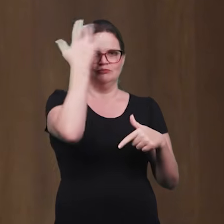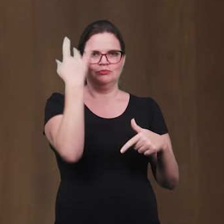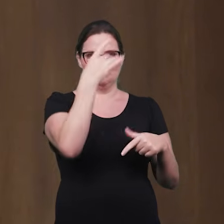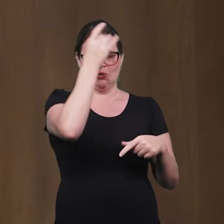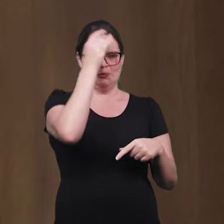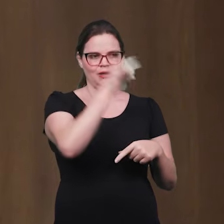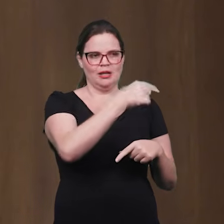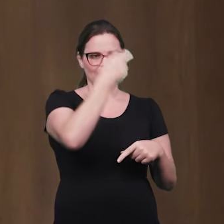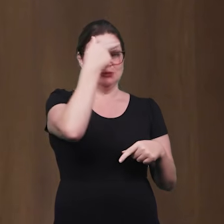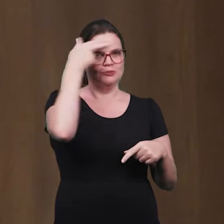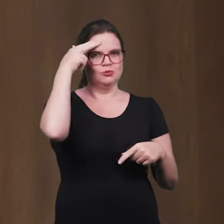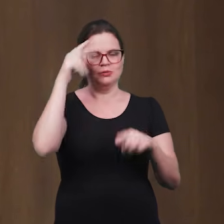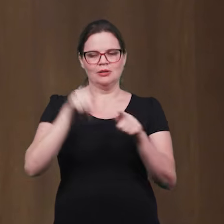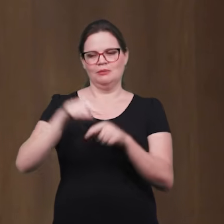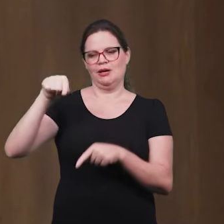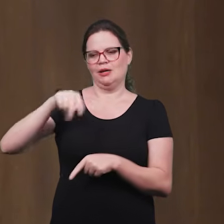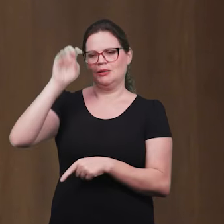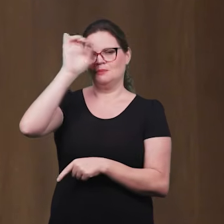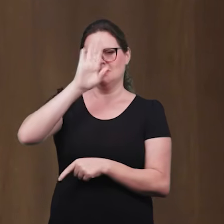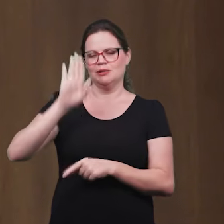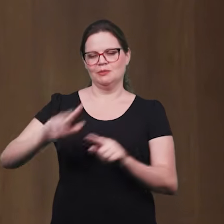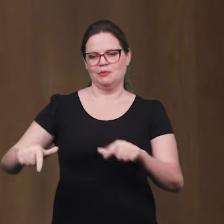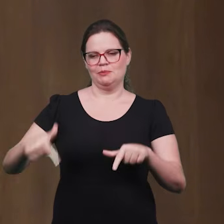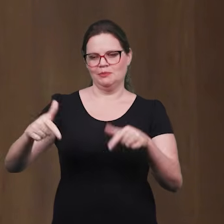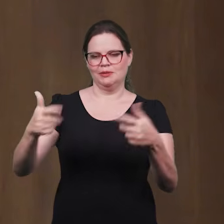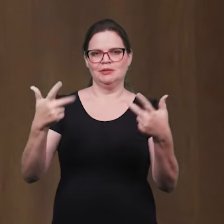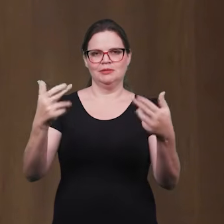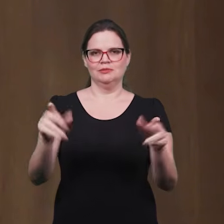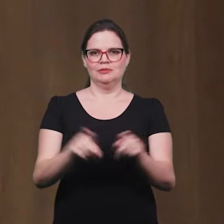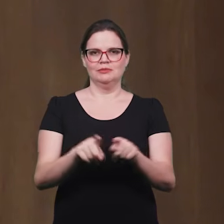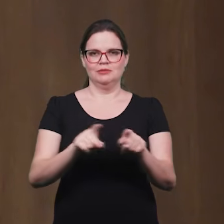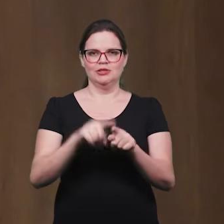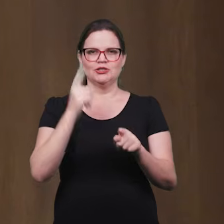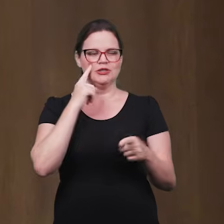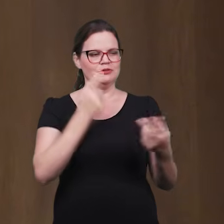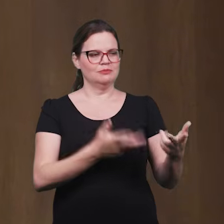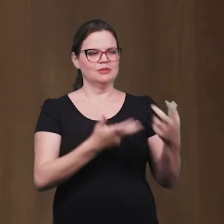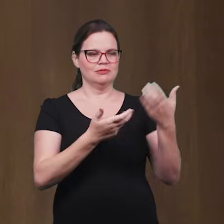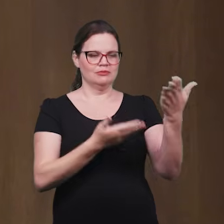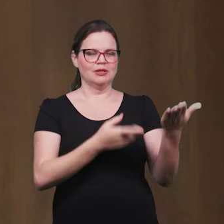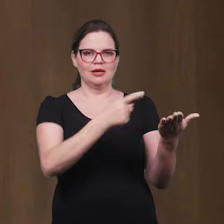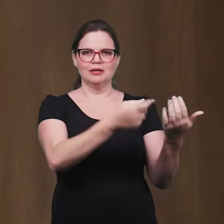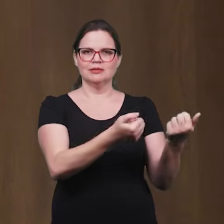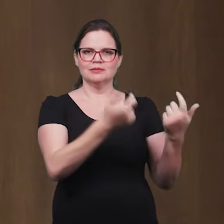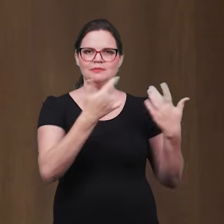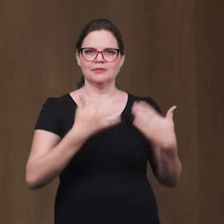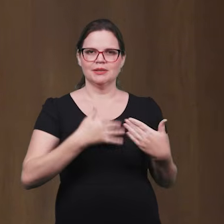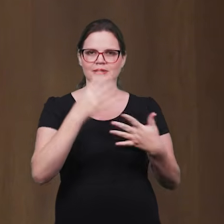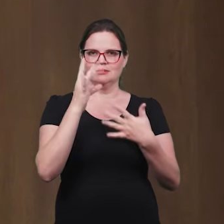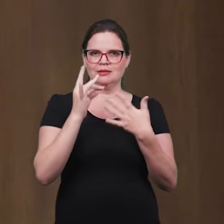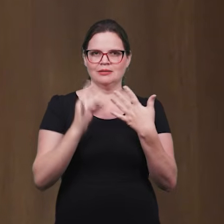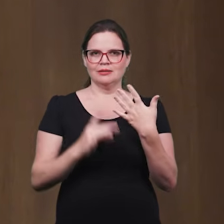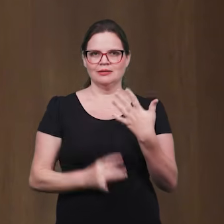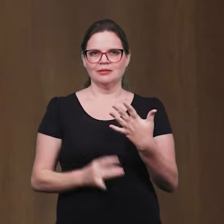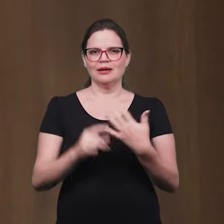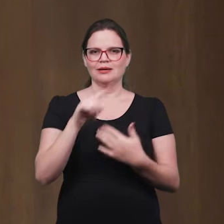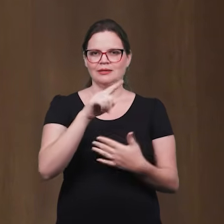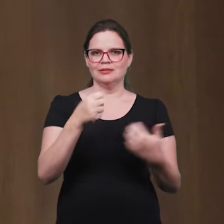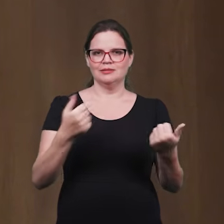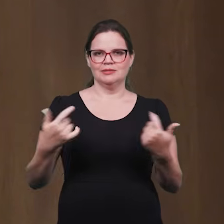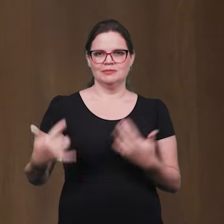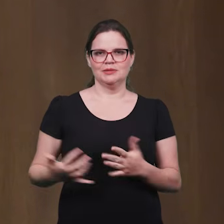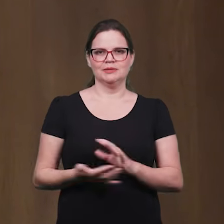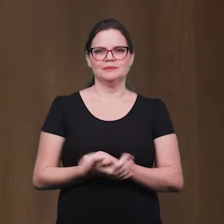Espírito que opera lá, opera aqui no Brasil, e a gente percebe isso na fala dele, na